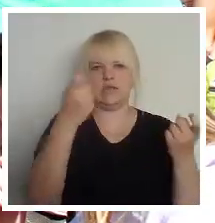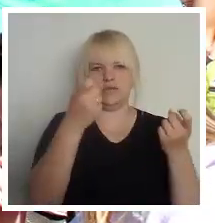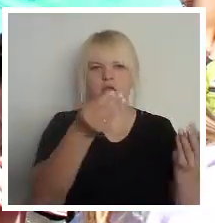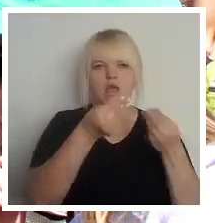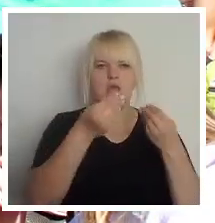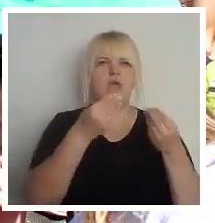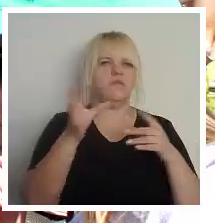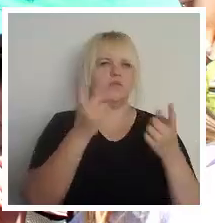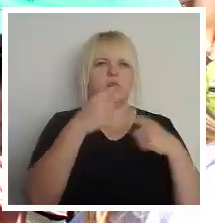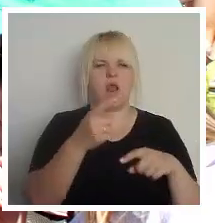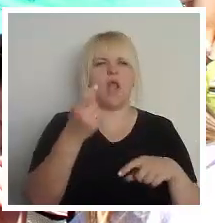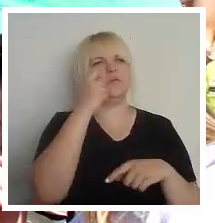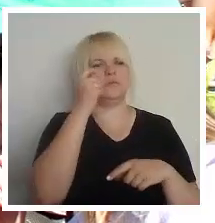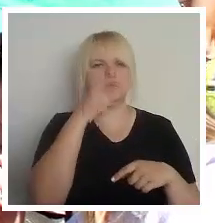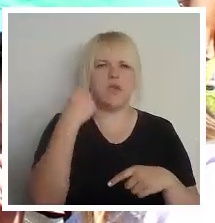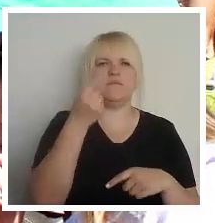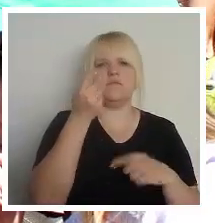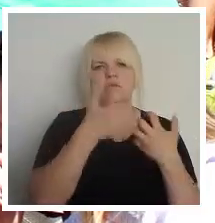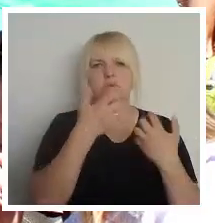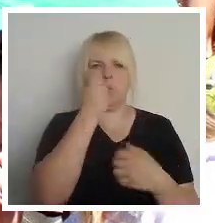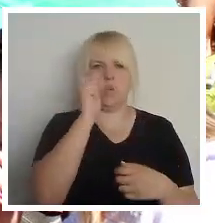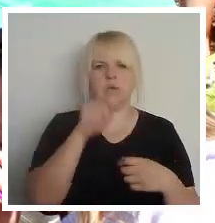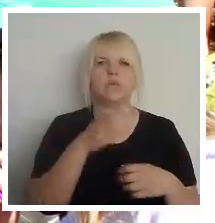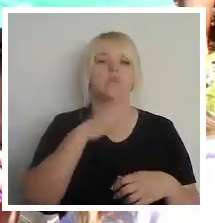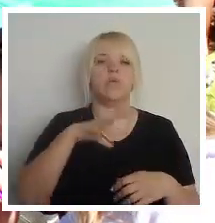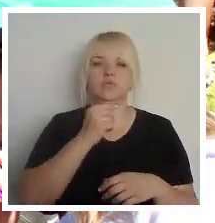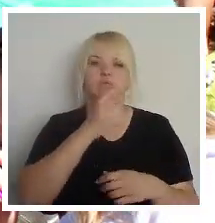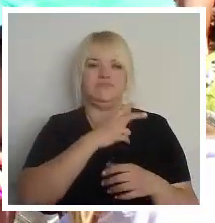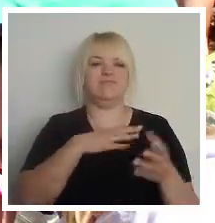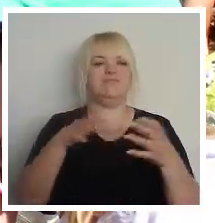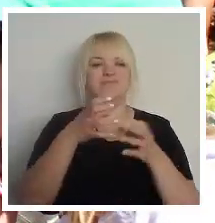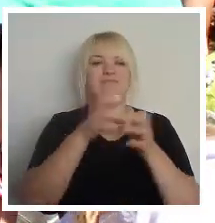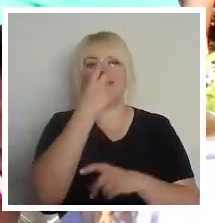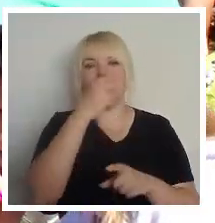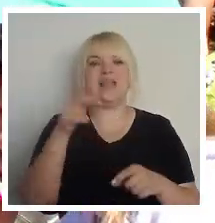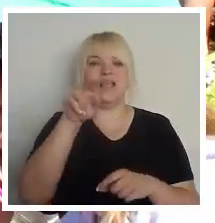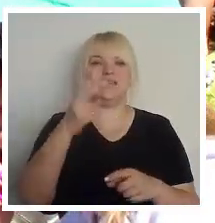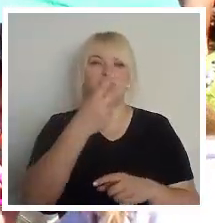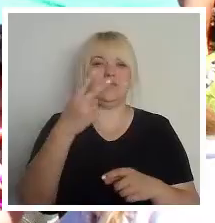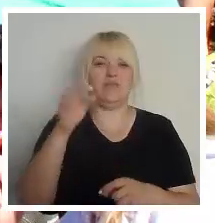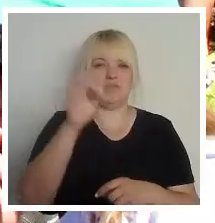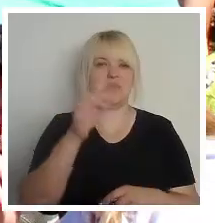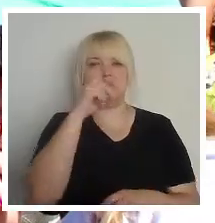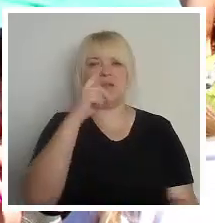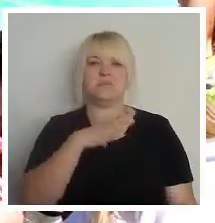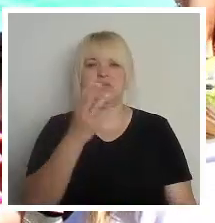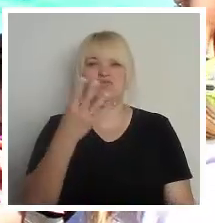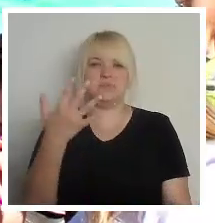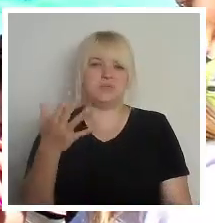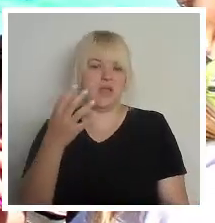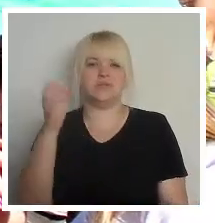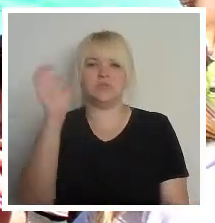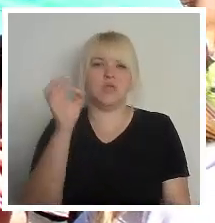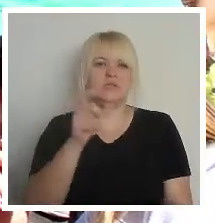kara Ukrainā. Mūsu socioloģija rāda, nu, ja decembrī tie bija apmēram 22%, tad martā jau tie bija 41% cilvēki,